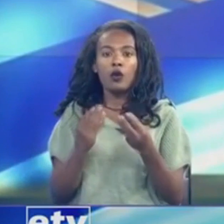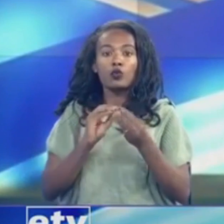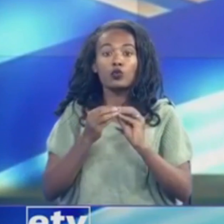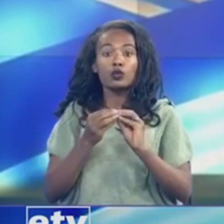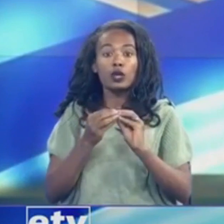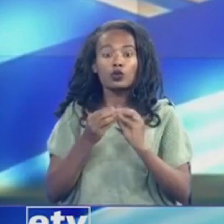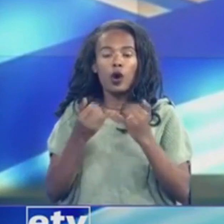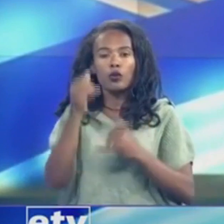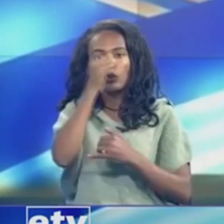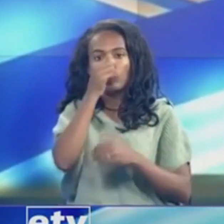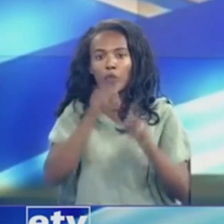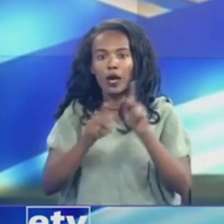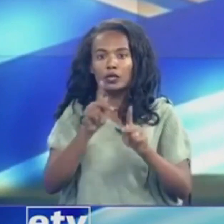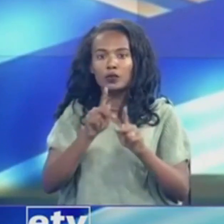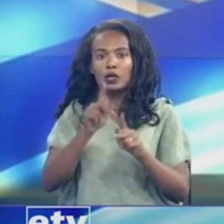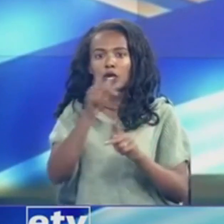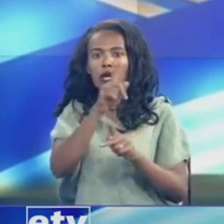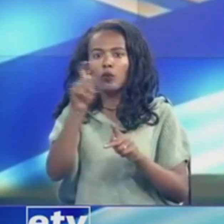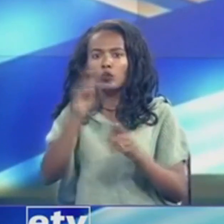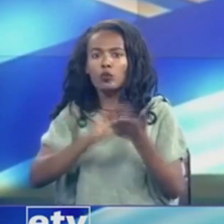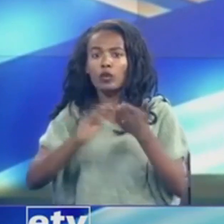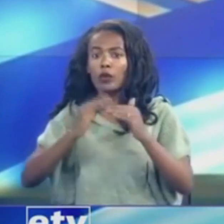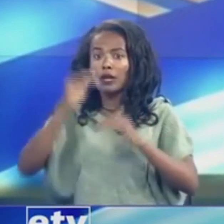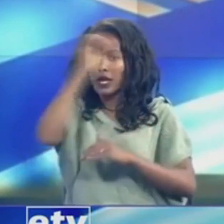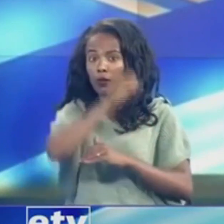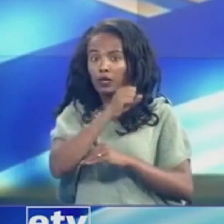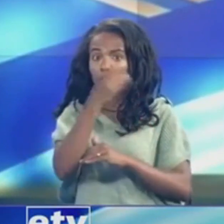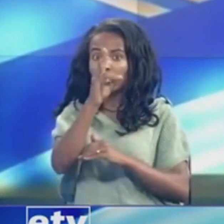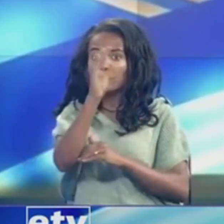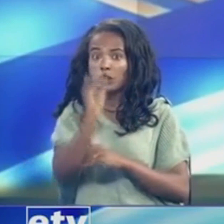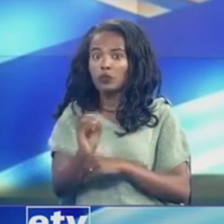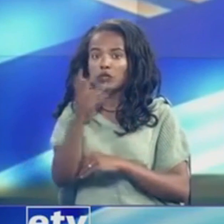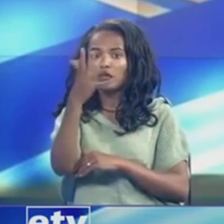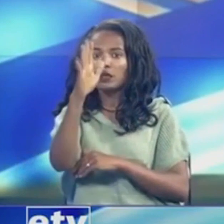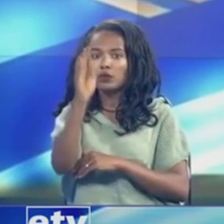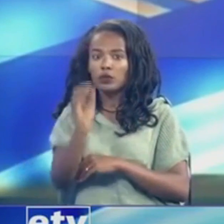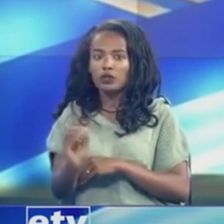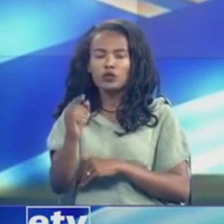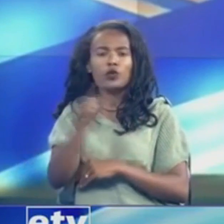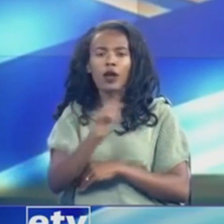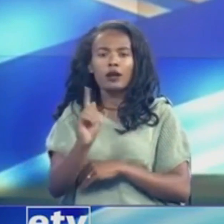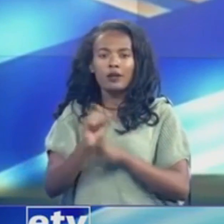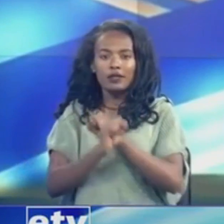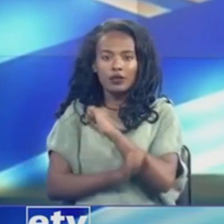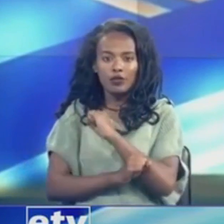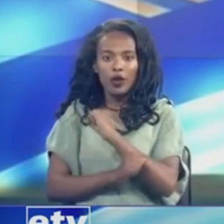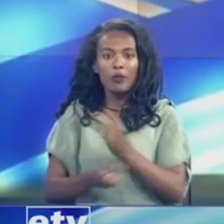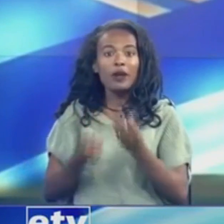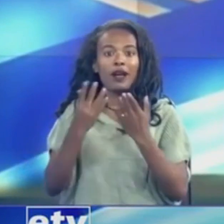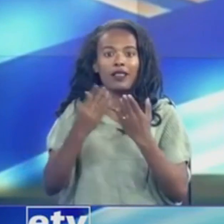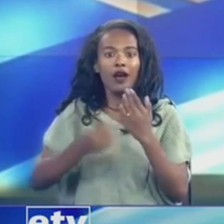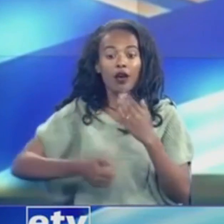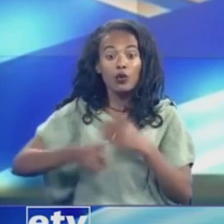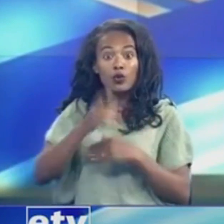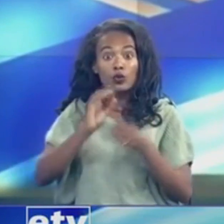የቁጥራቸው አሁን የኢትዮጵያ ህዝብ ከ100 ሚሊዮን በላይ ይገመታልና 17% ይባላል 15% እሱ አይደለም መሰረታዊ ግን በርካታ ሲግኒፊካንት